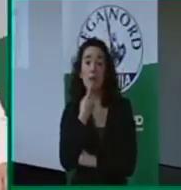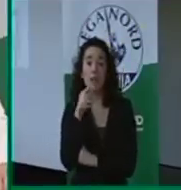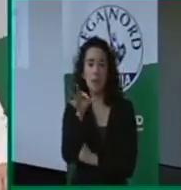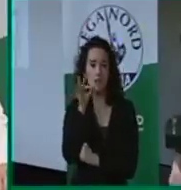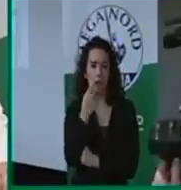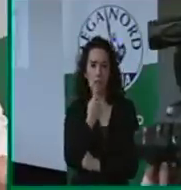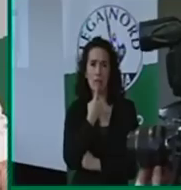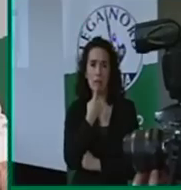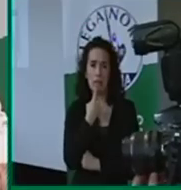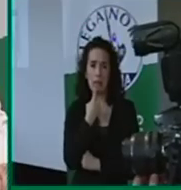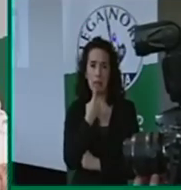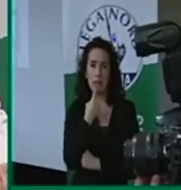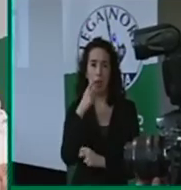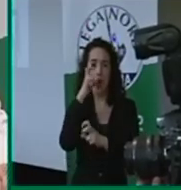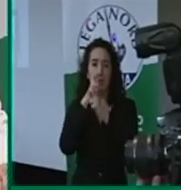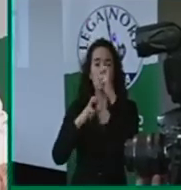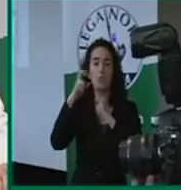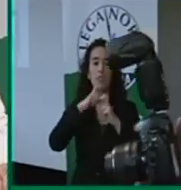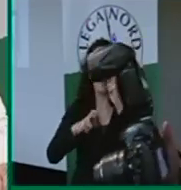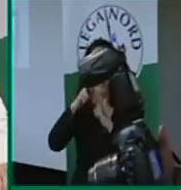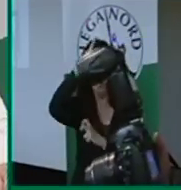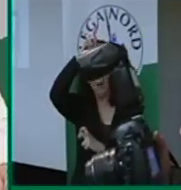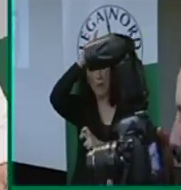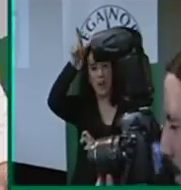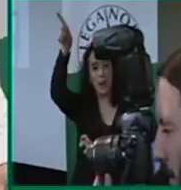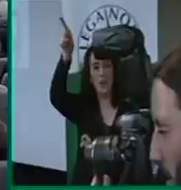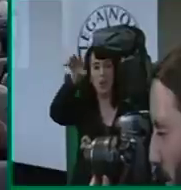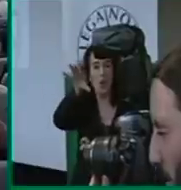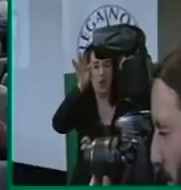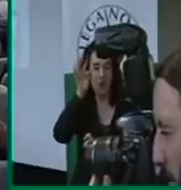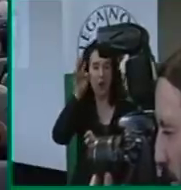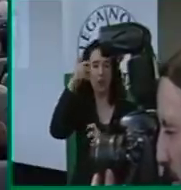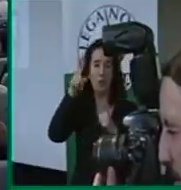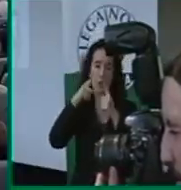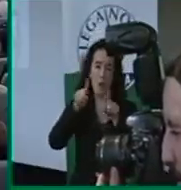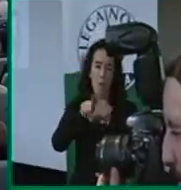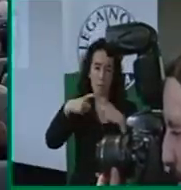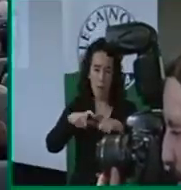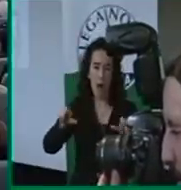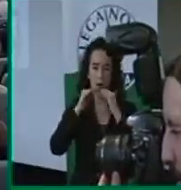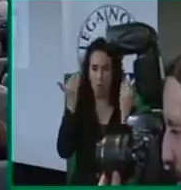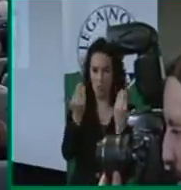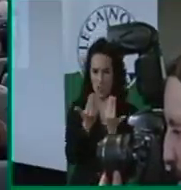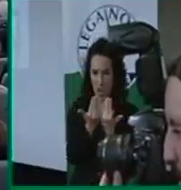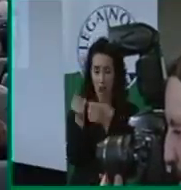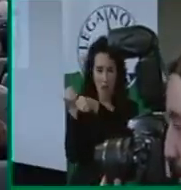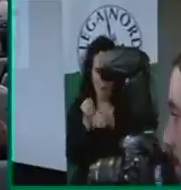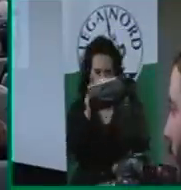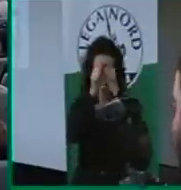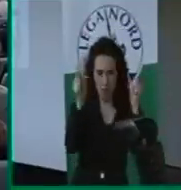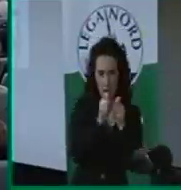di Berlino di Bruxelles Costui ha lavorato per la banca mondiale per il Fondo Monetario Internazionale Per la Commissione